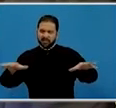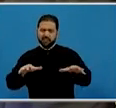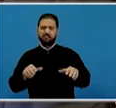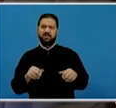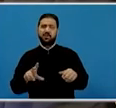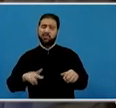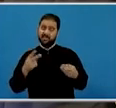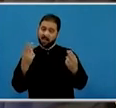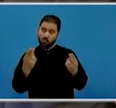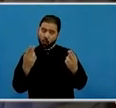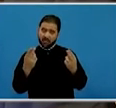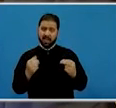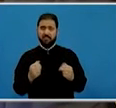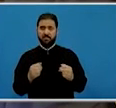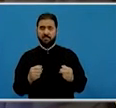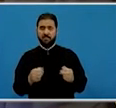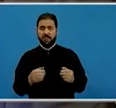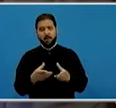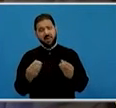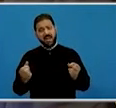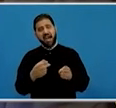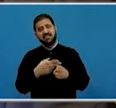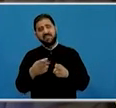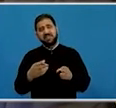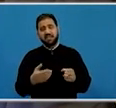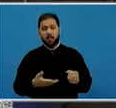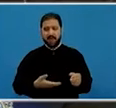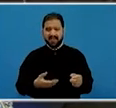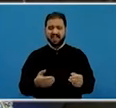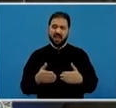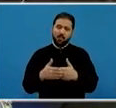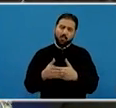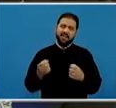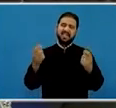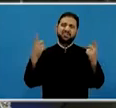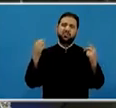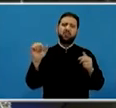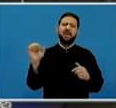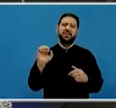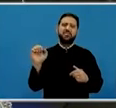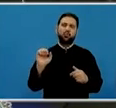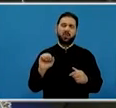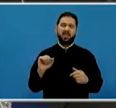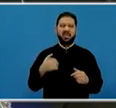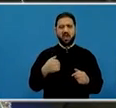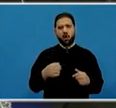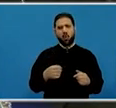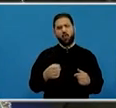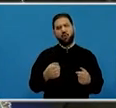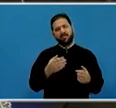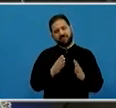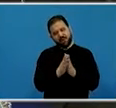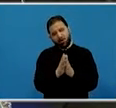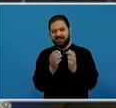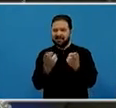prietenia. Ne apropiem cu pași repezi de finalul acestei ediții, din păcate, însă eu am să vă adresez invitația de a